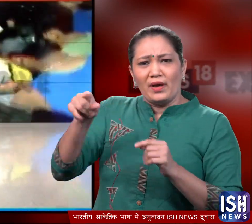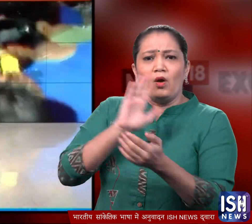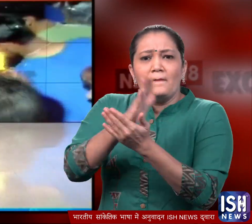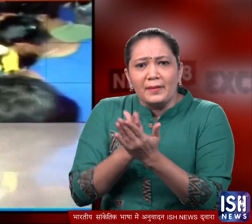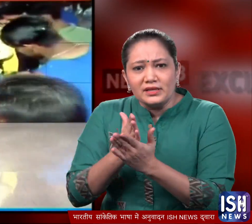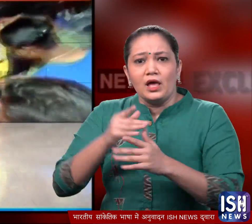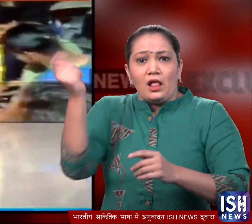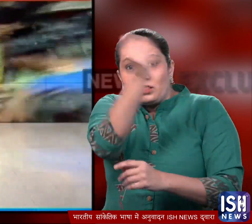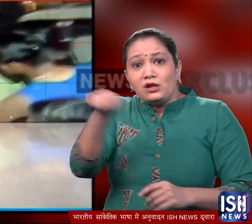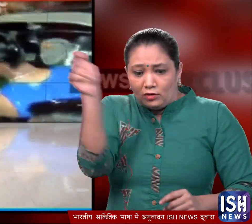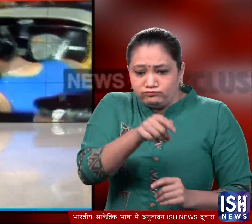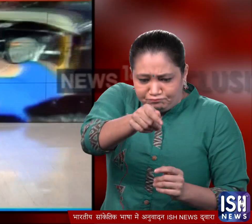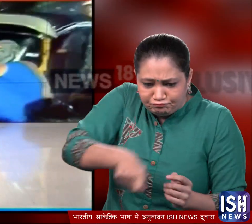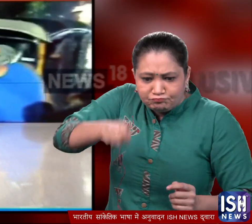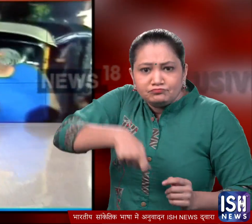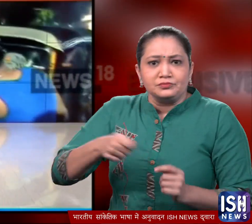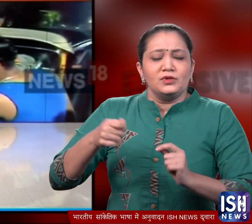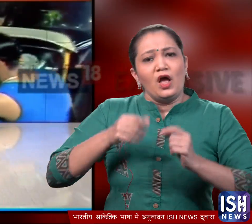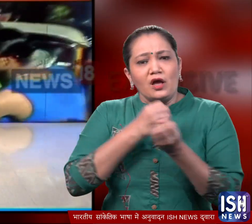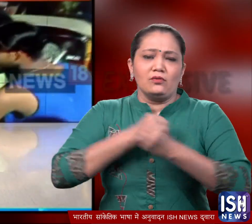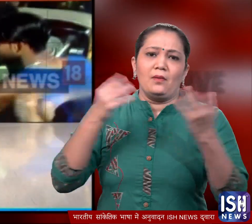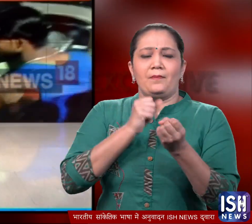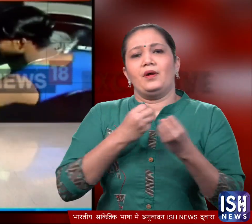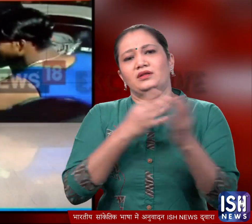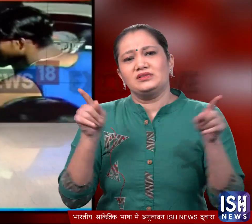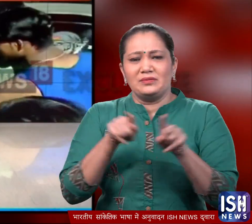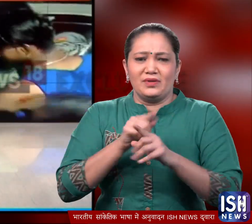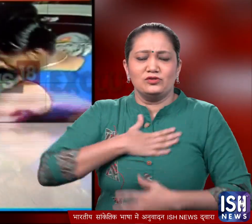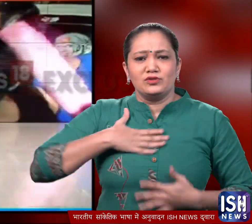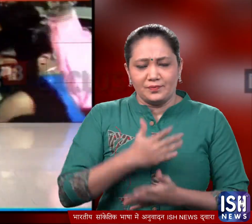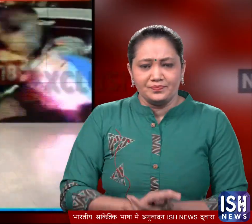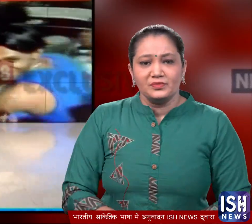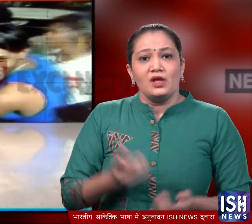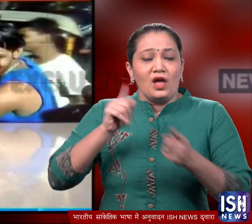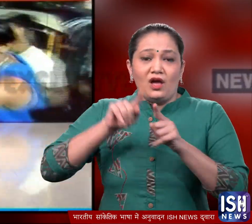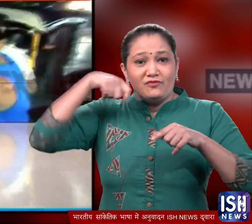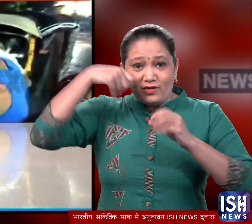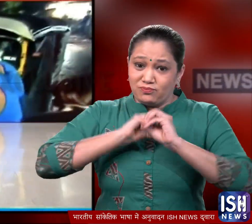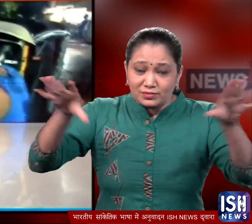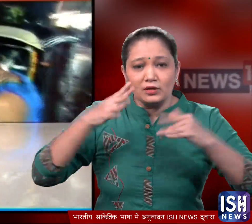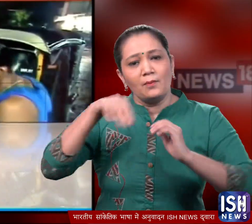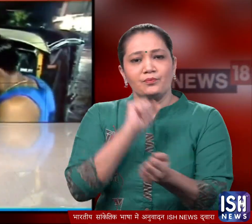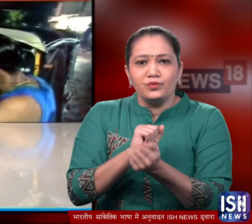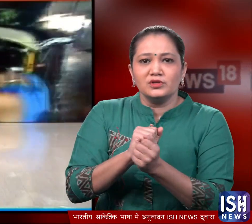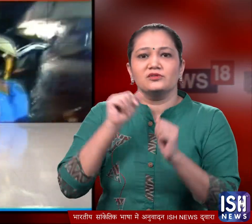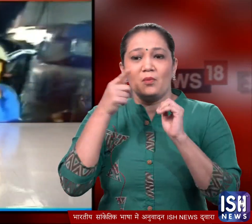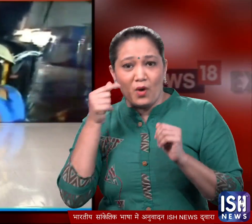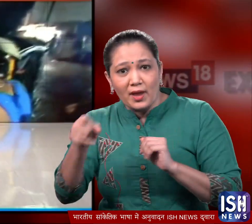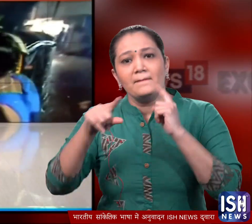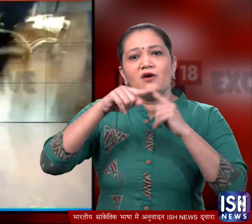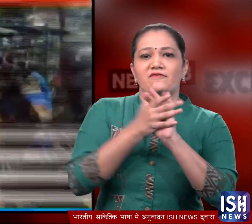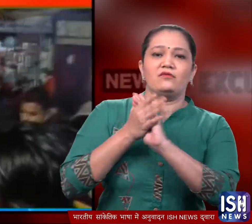केक काटकर अपना जन्मदिन मनाया। इस घटना का वीडियो वायरल होते ही पुलिस ने आरोपी और उसके दोस्तों के खिलाफ केस दर्ज कर